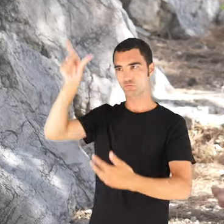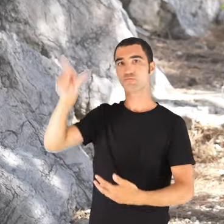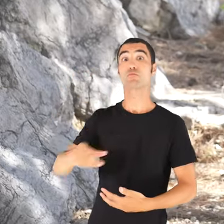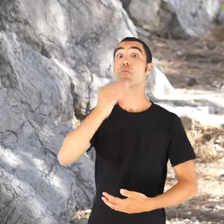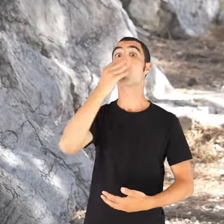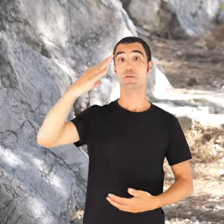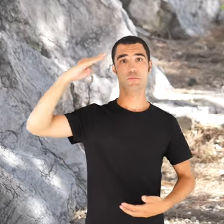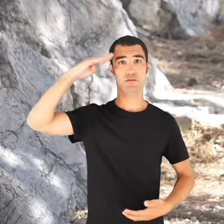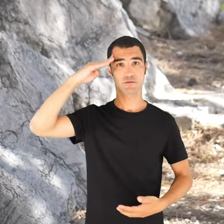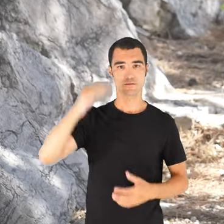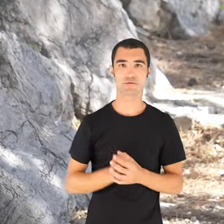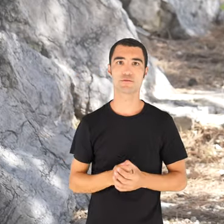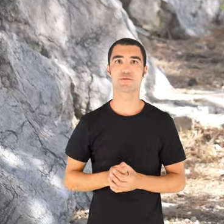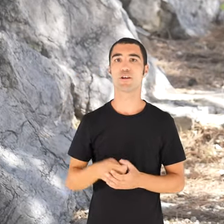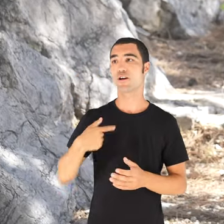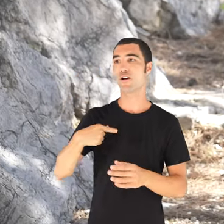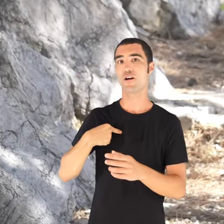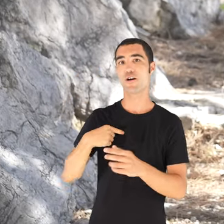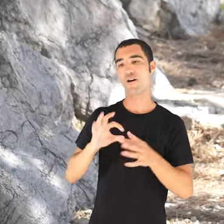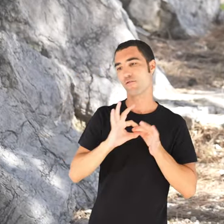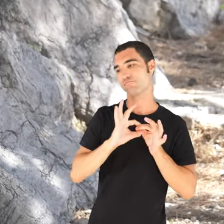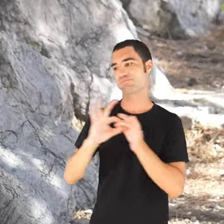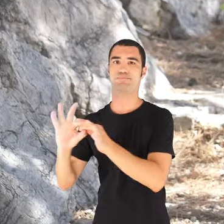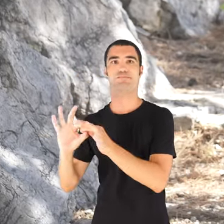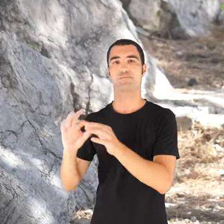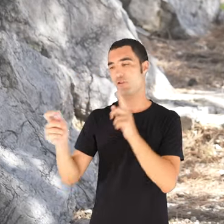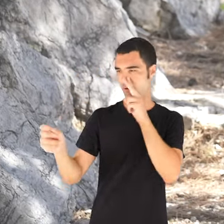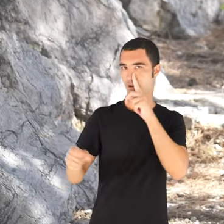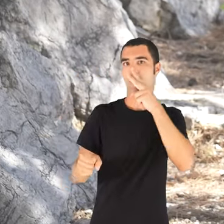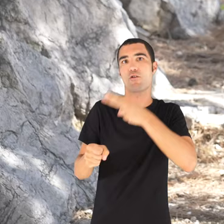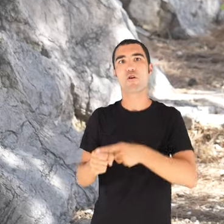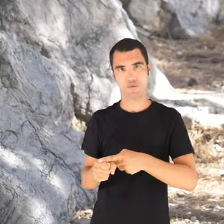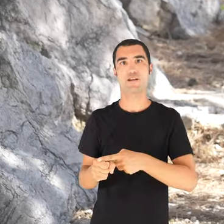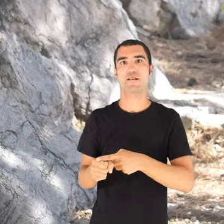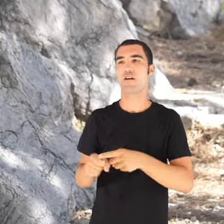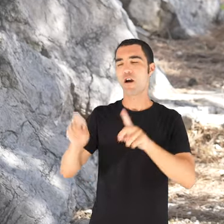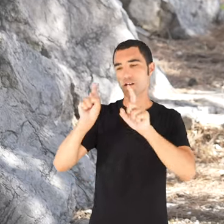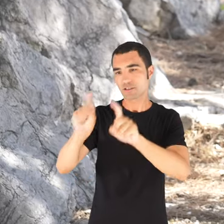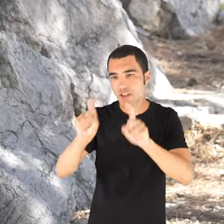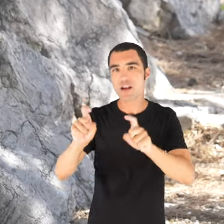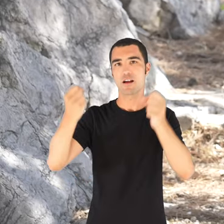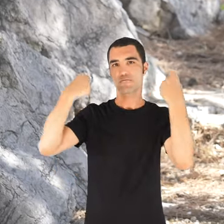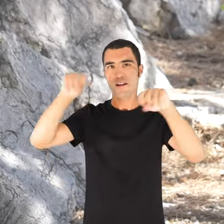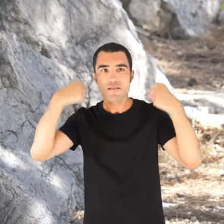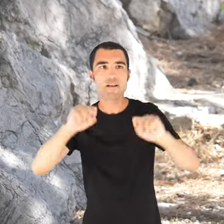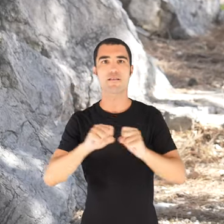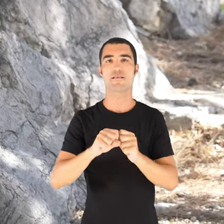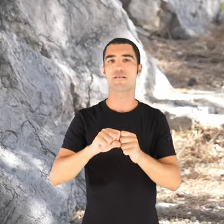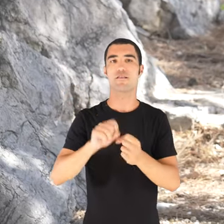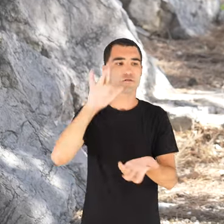molt bon patró fins ara. O sigui, estic seguint la mateixa dinàmica que ell. O sigui, la manera, l'hora d'ensenyar, l'hora de practicar,